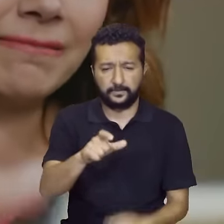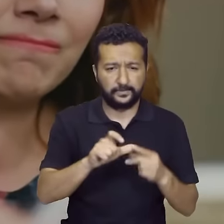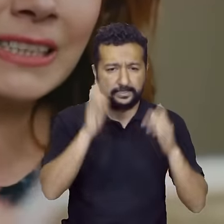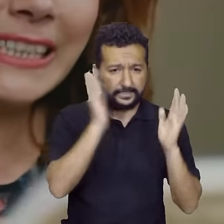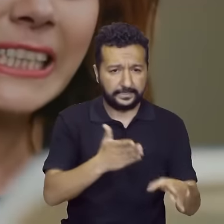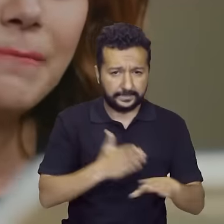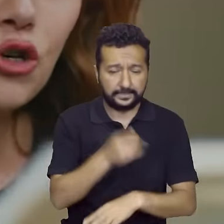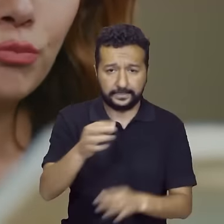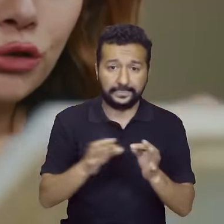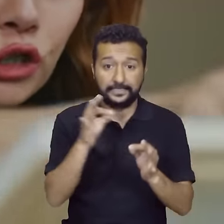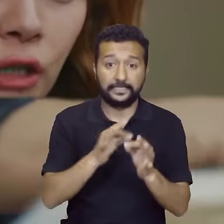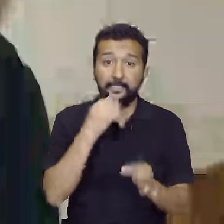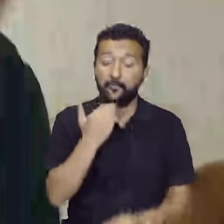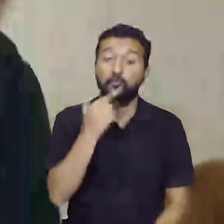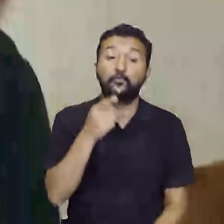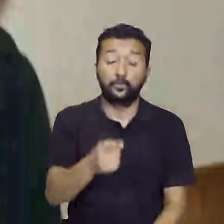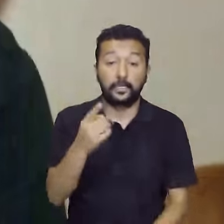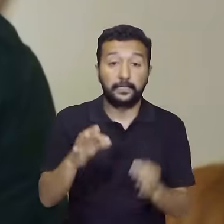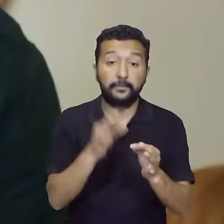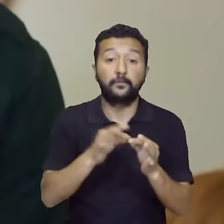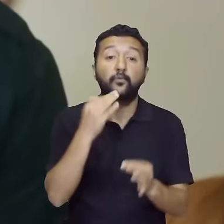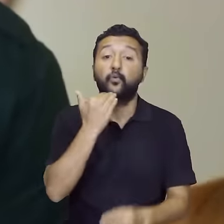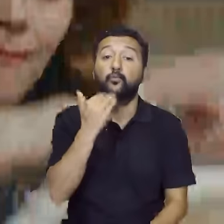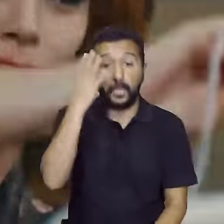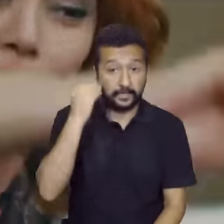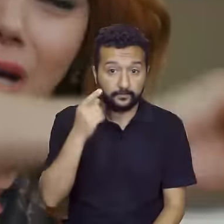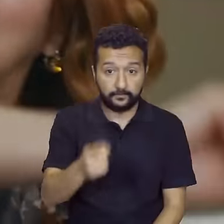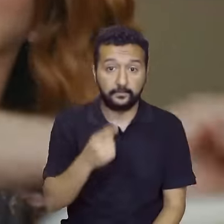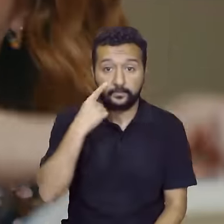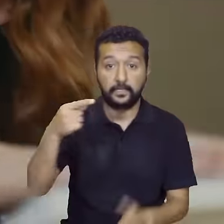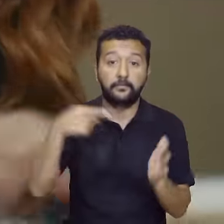Şener zaten dikemiyorum bunu. Batmıyor, anladın mı?